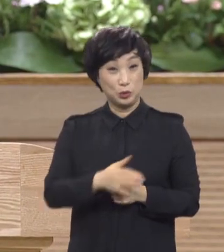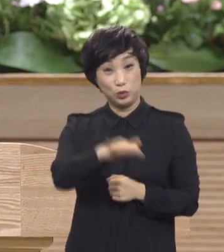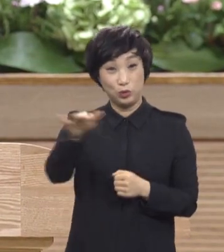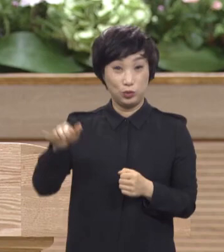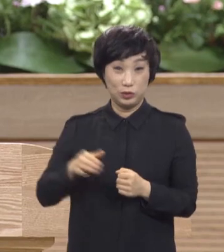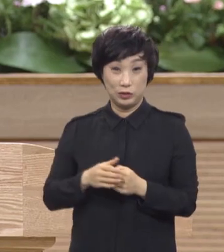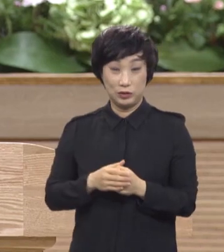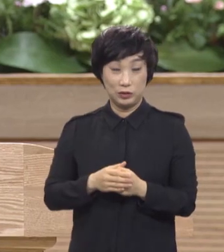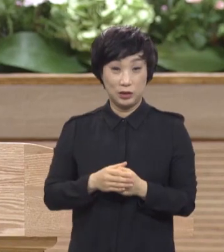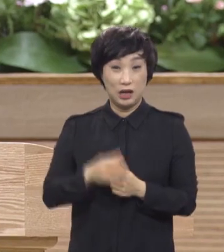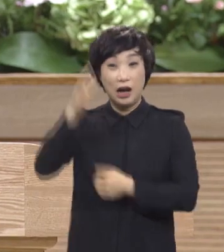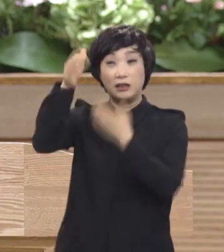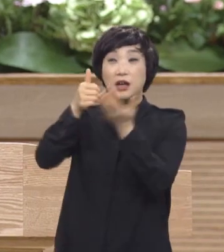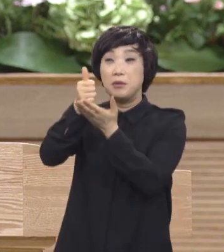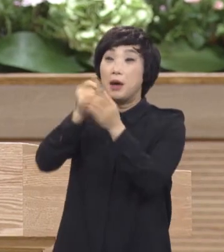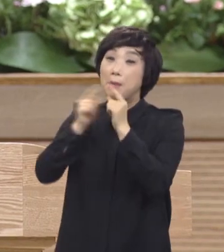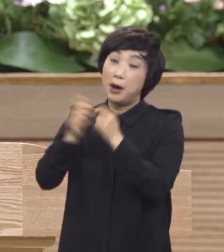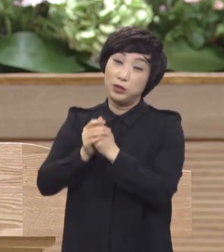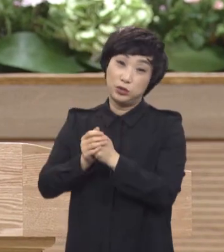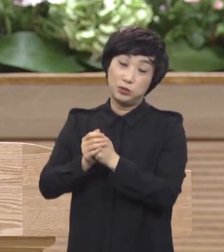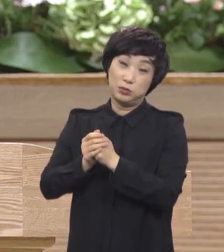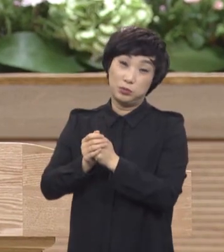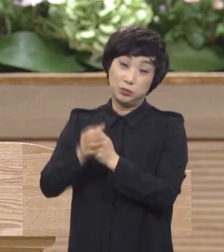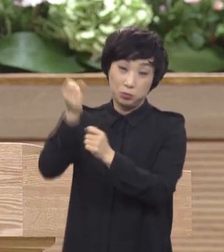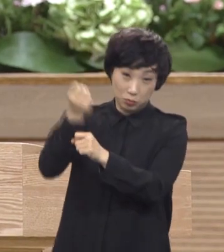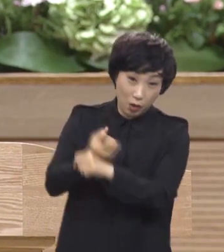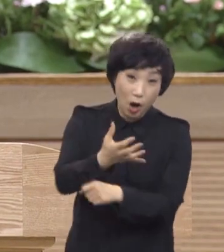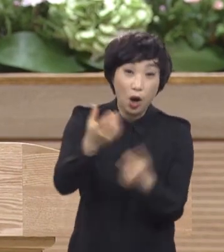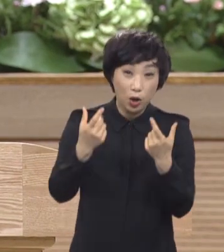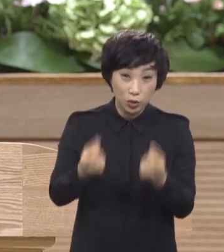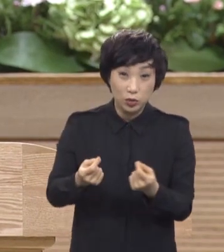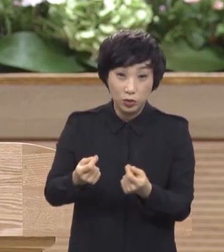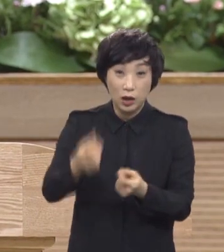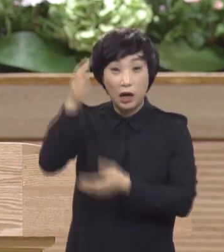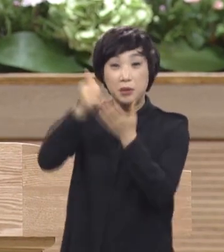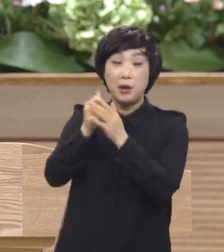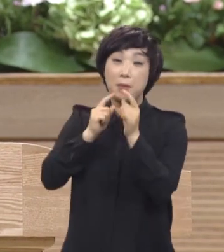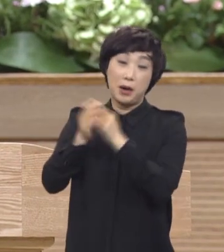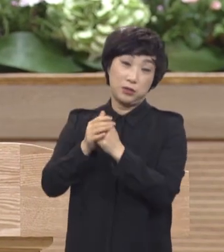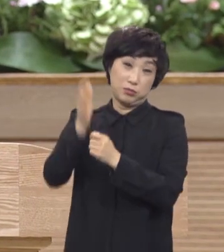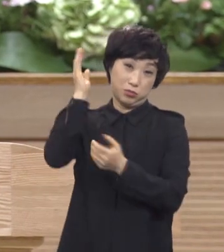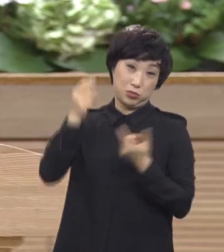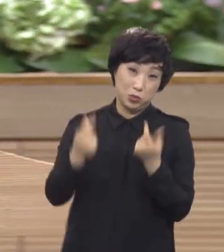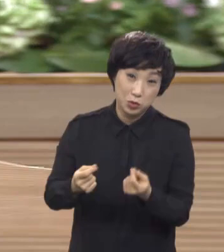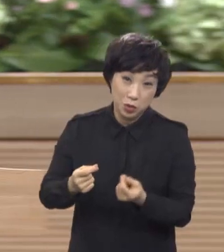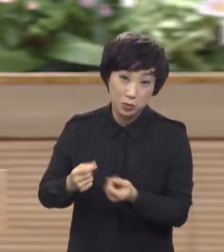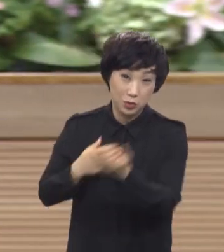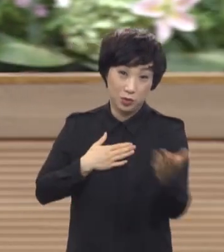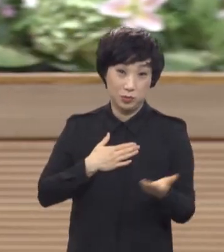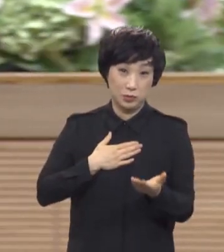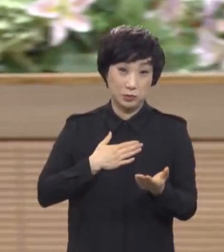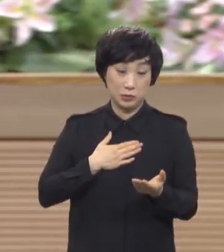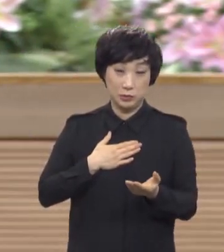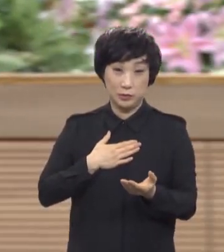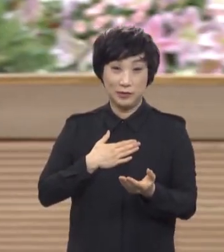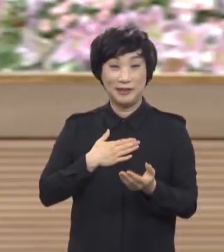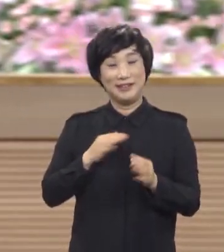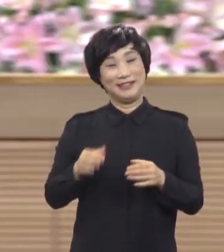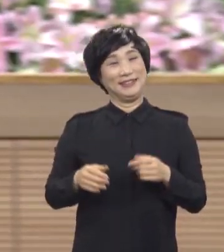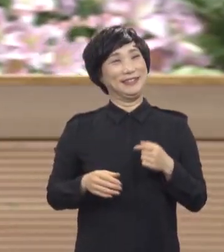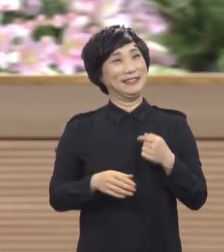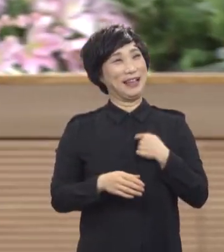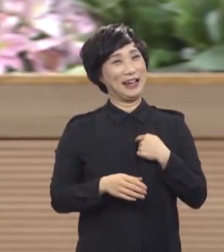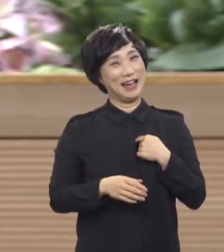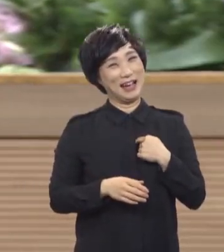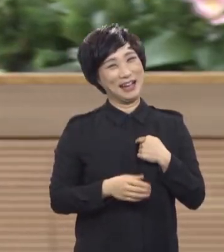하나님이 말씀하시는 것처럼 예 온달훈련도